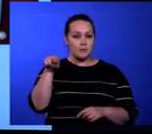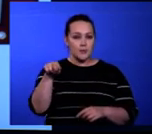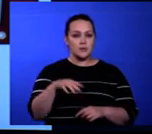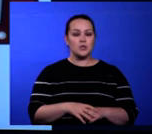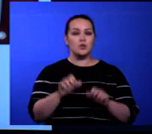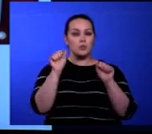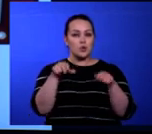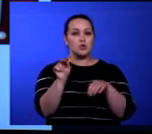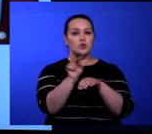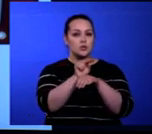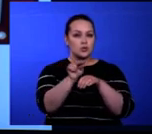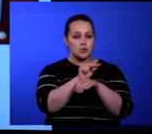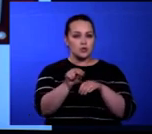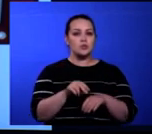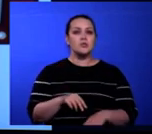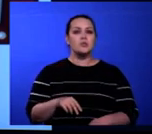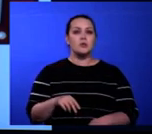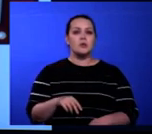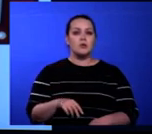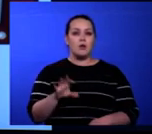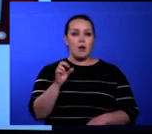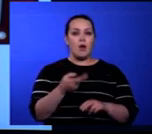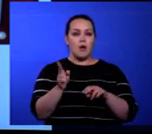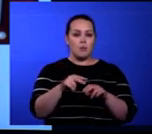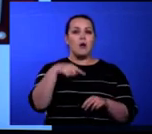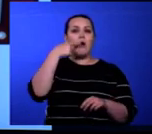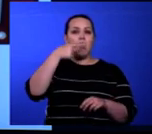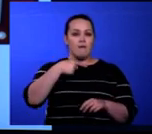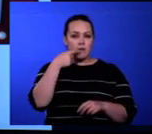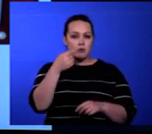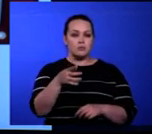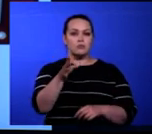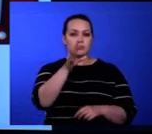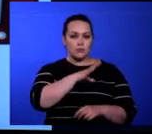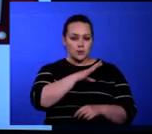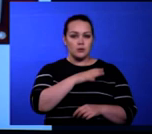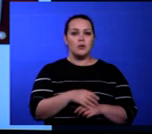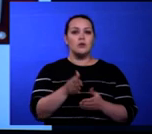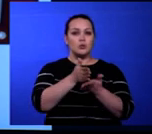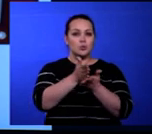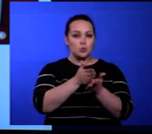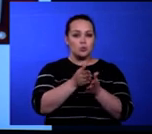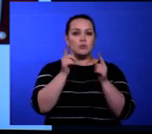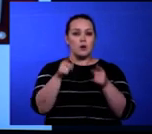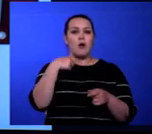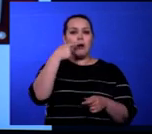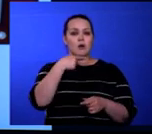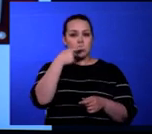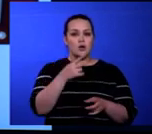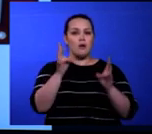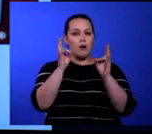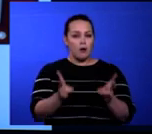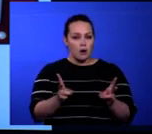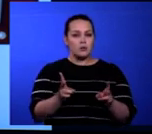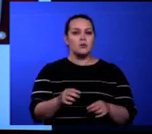Можно излечить, я об этом вам сейчас говорила. И служебная часть речи – ранить, глагол